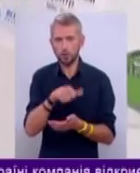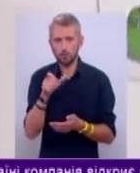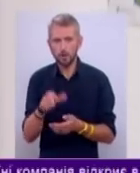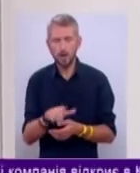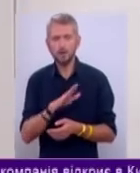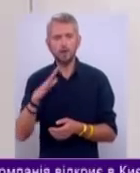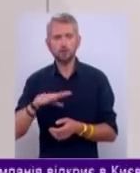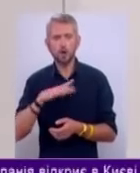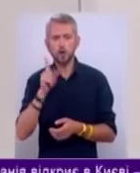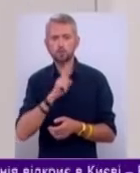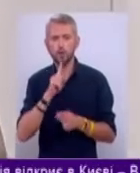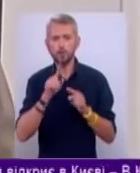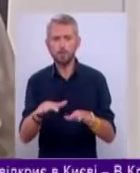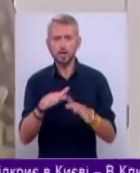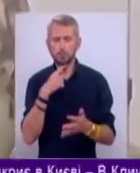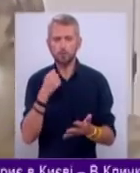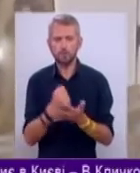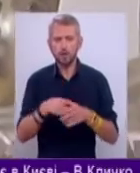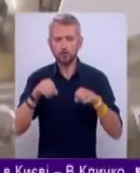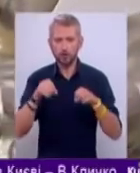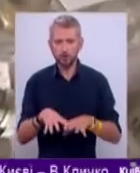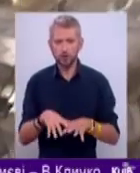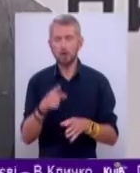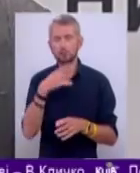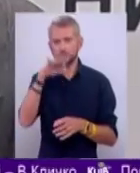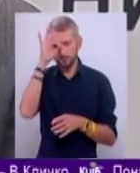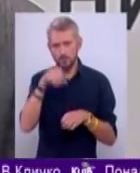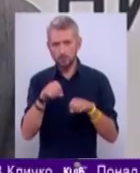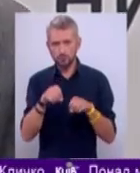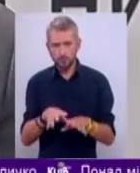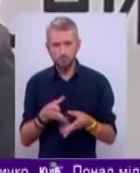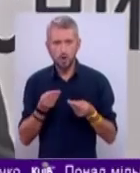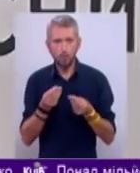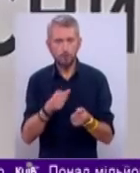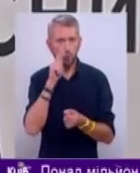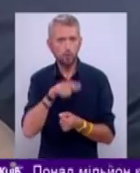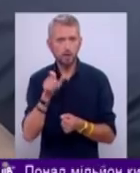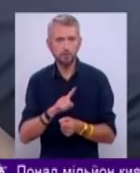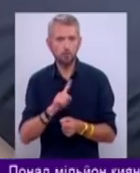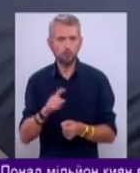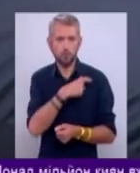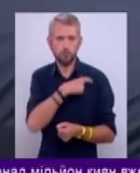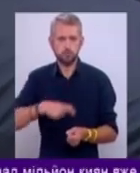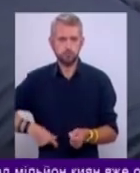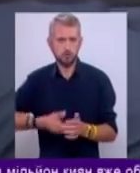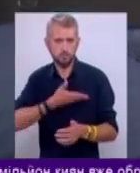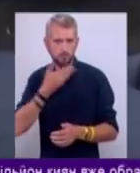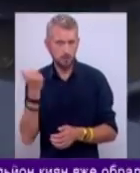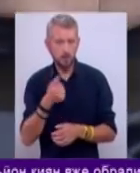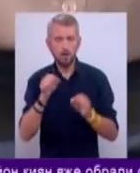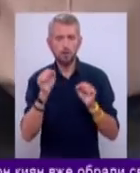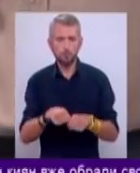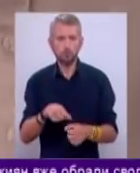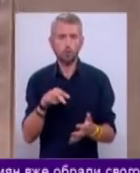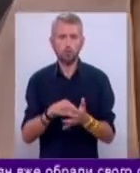чекаючи, поки в парламенті ухвалять рішення, правоохоронці взялися переконувати українців, що непристебнутий пасок може коштувати